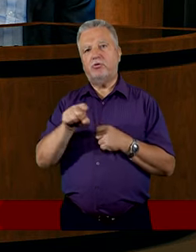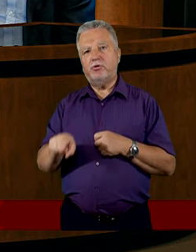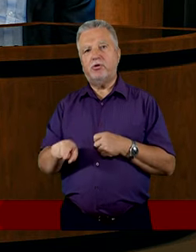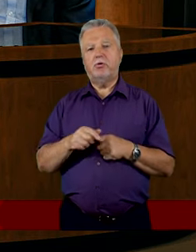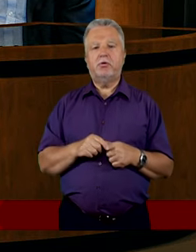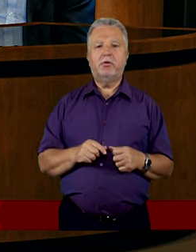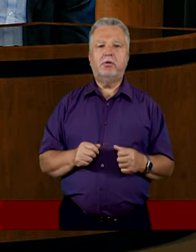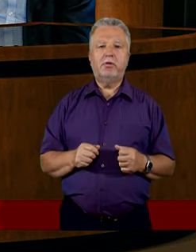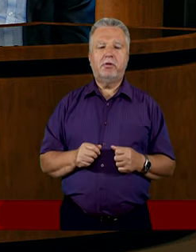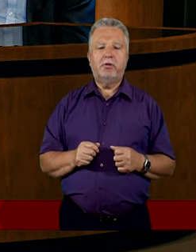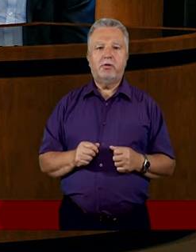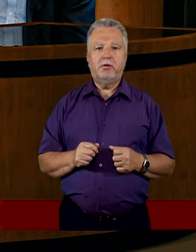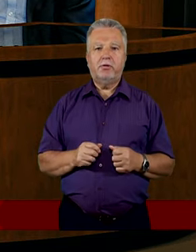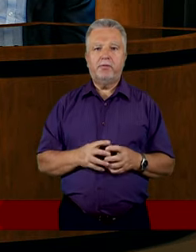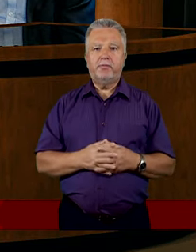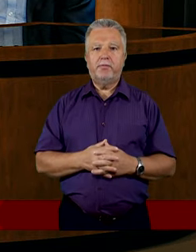tamto.